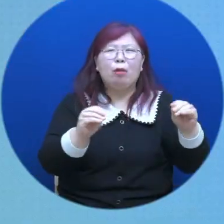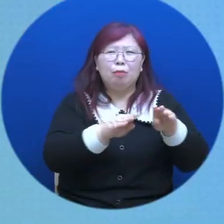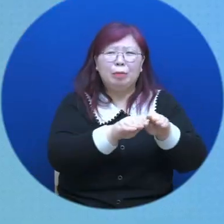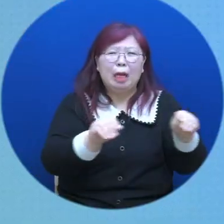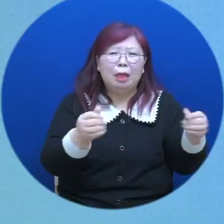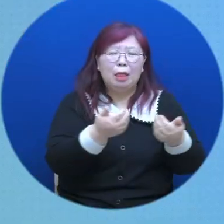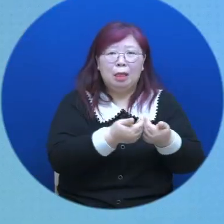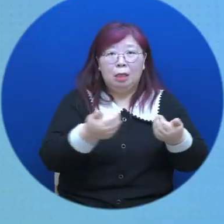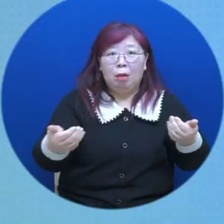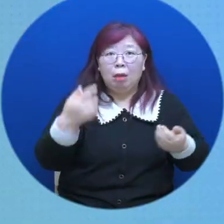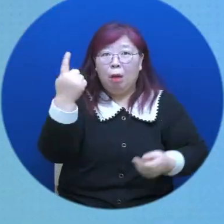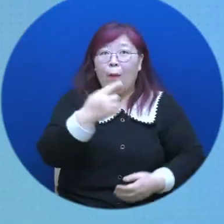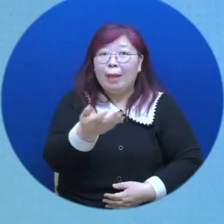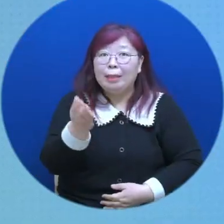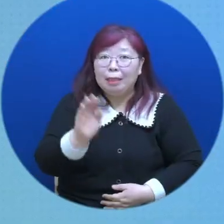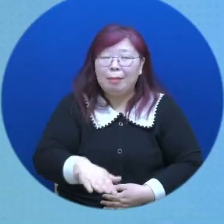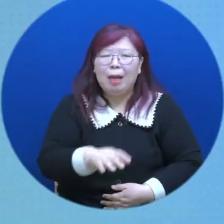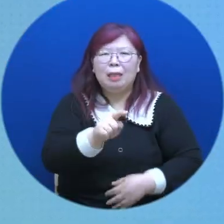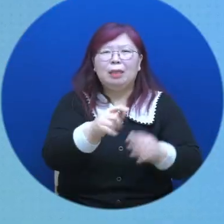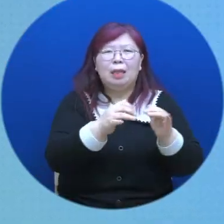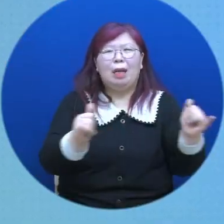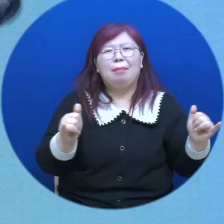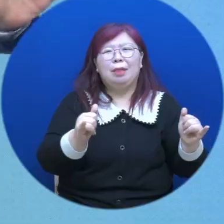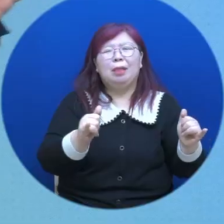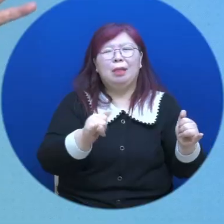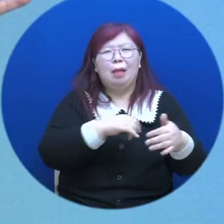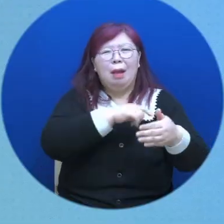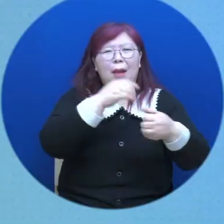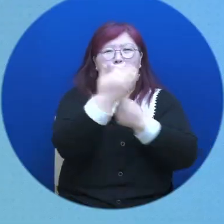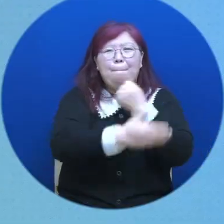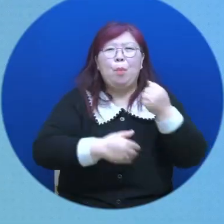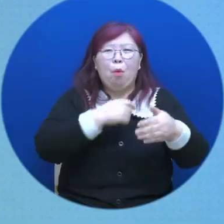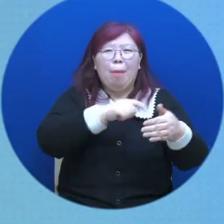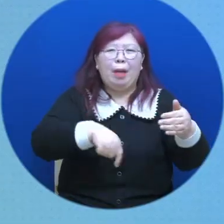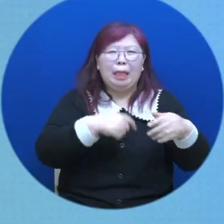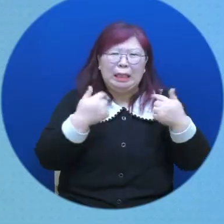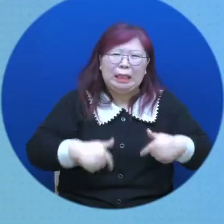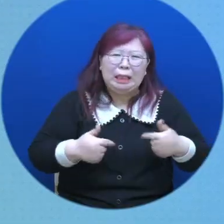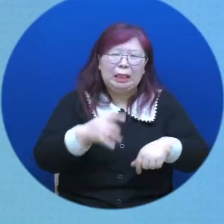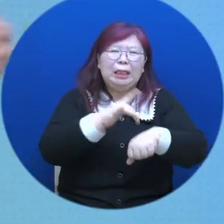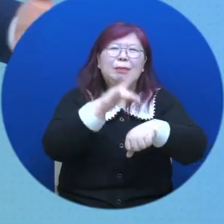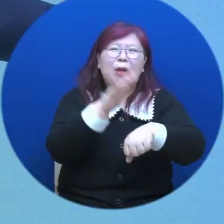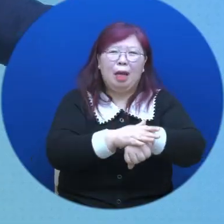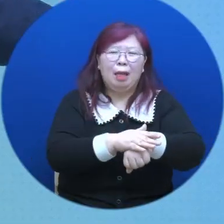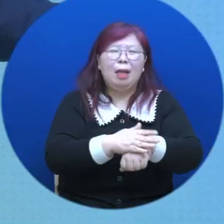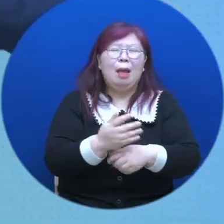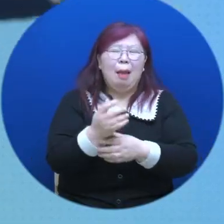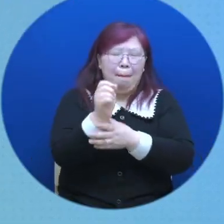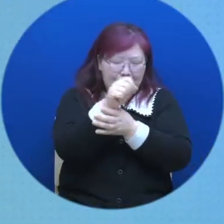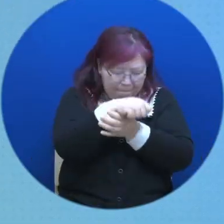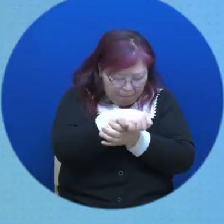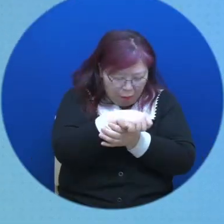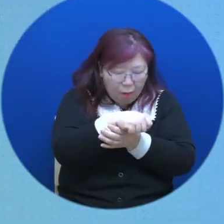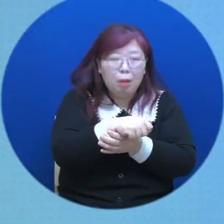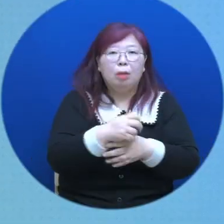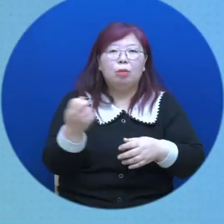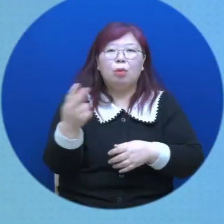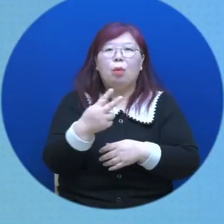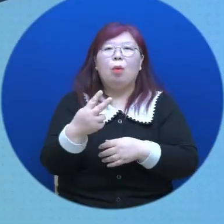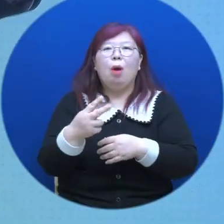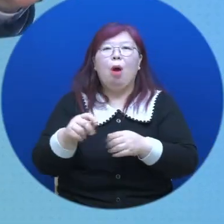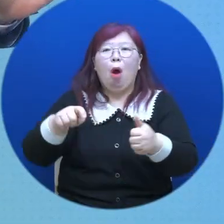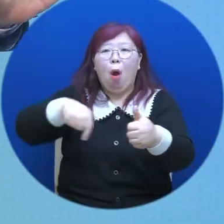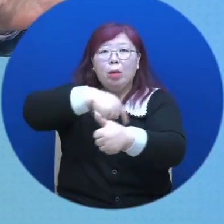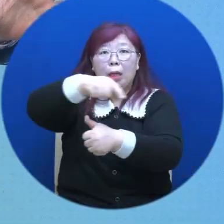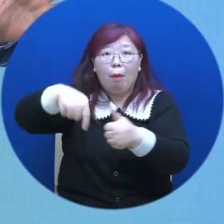그들의 뼛속까지 DNA는 뭐다? 머리 숙인 자의 모습이 있다는 거예요. 그래야 이 환경을 보고 어려움을 보면